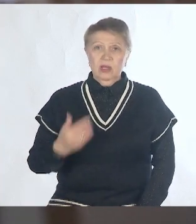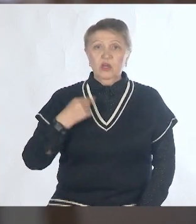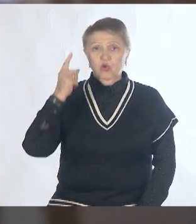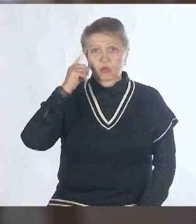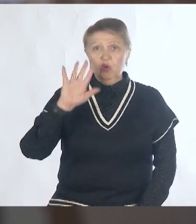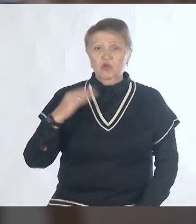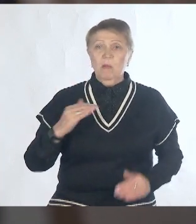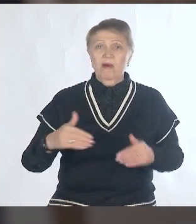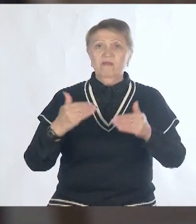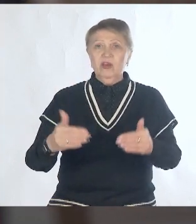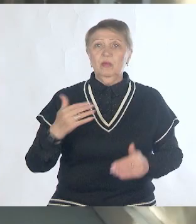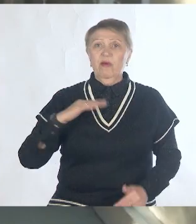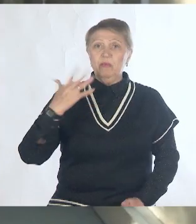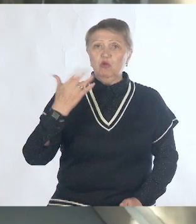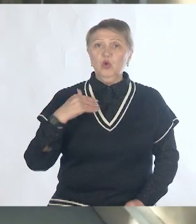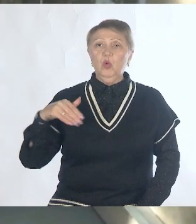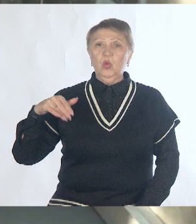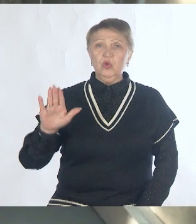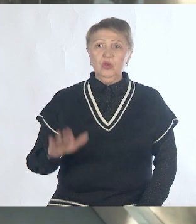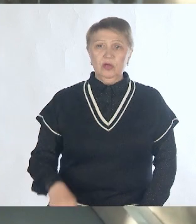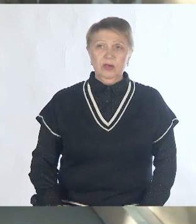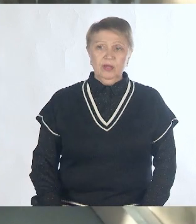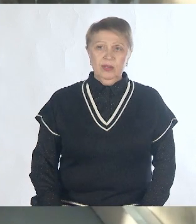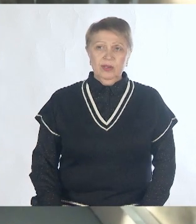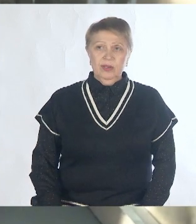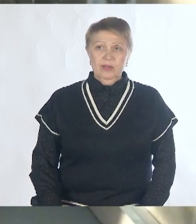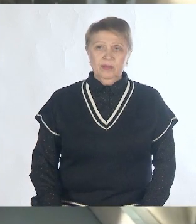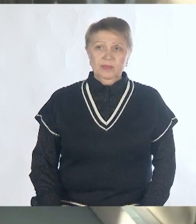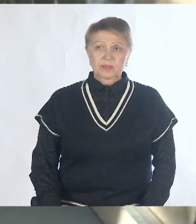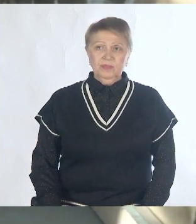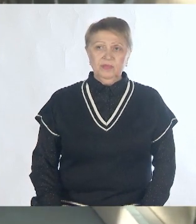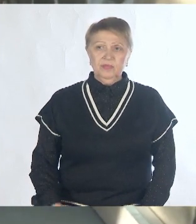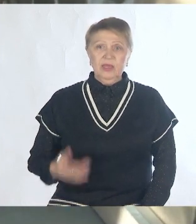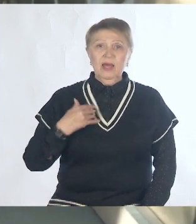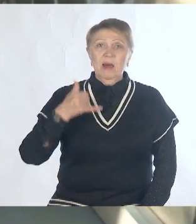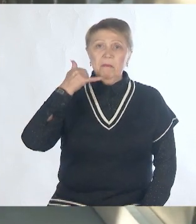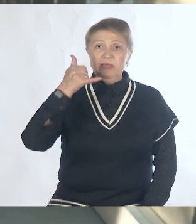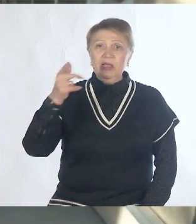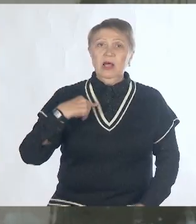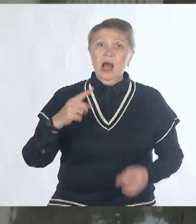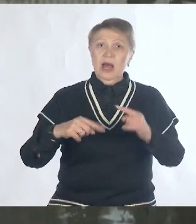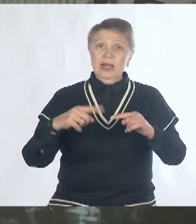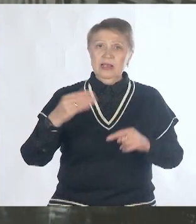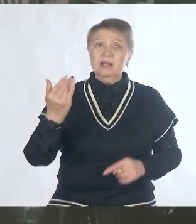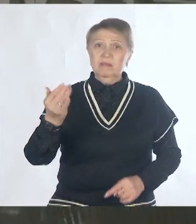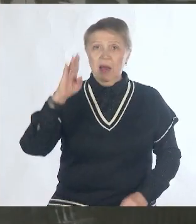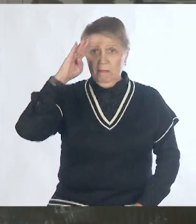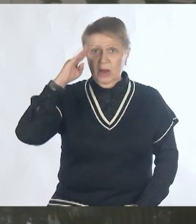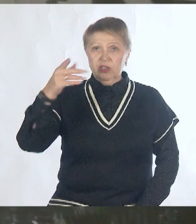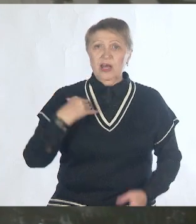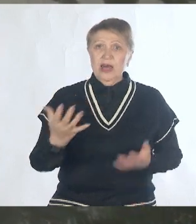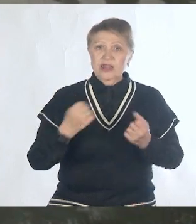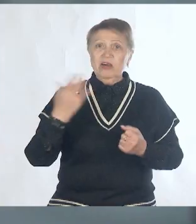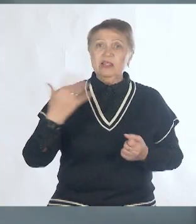пятерка лучше я говорю я тоже позвоню ракете говорю давайте мы его потешим